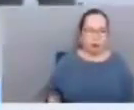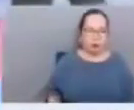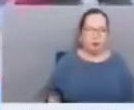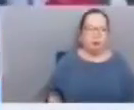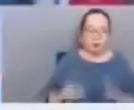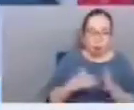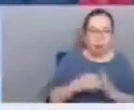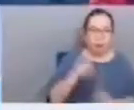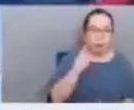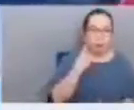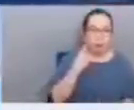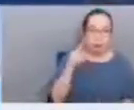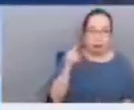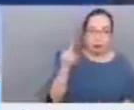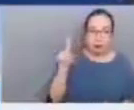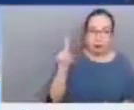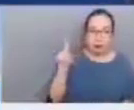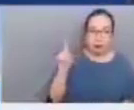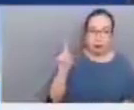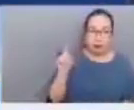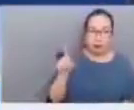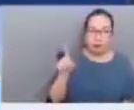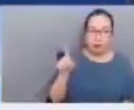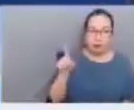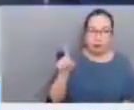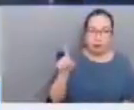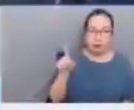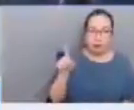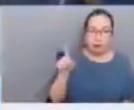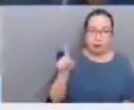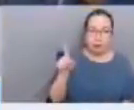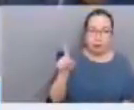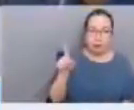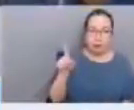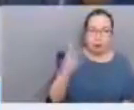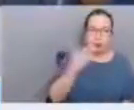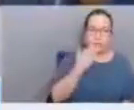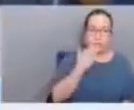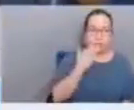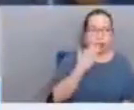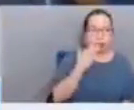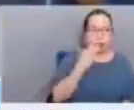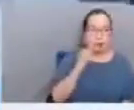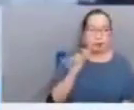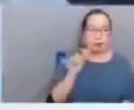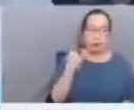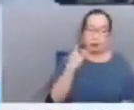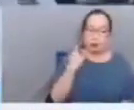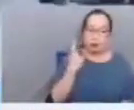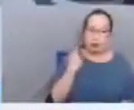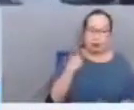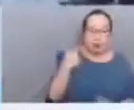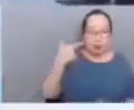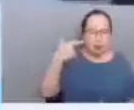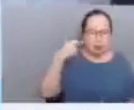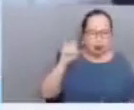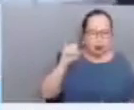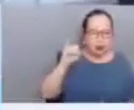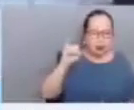pinapaba namin yung interest, number one. No? So ang interest ngayon, maximum of 8% na lang. At